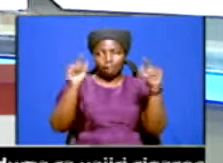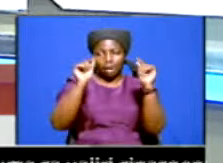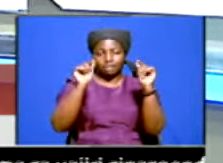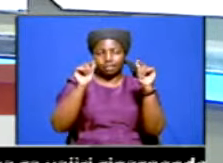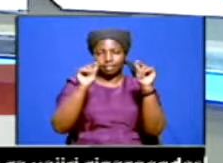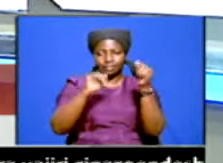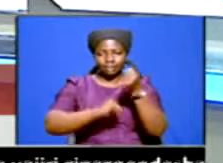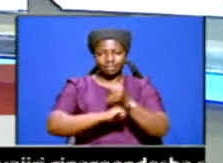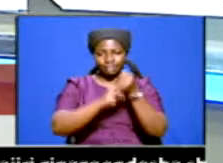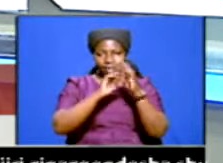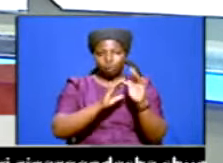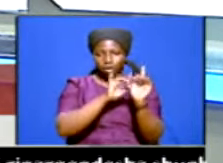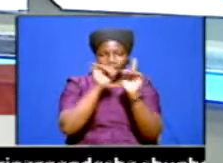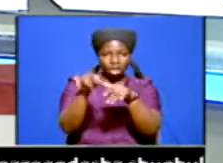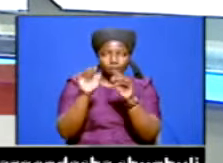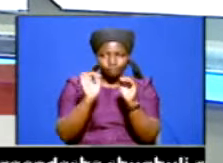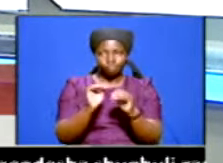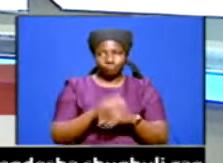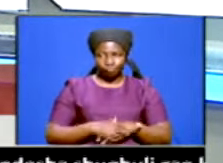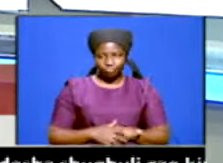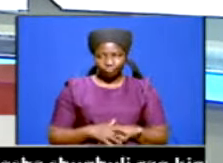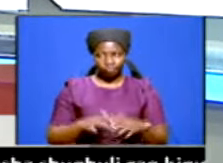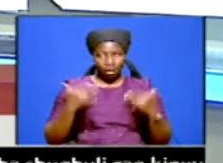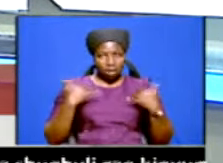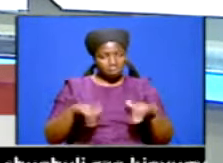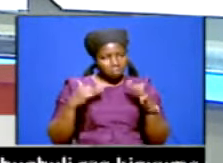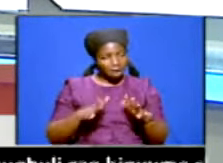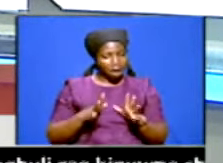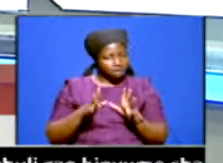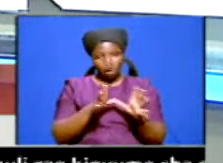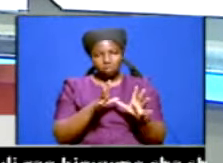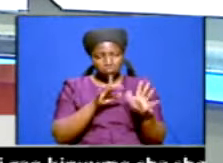pia lazimika kuingia uwanjani wakiwa wamevalia barakoa.